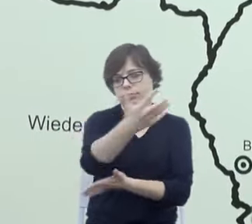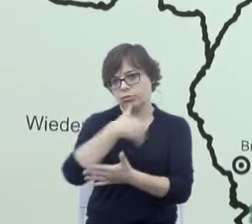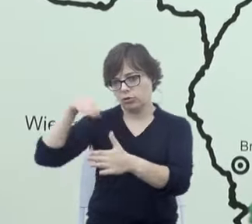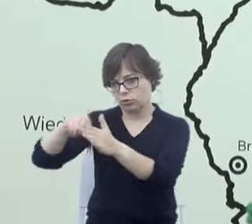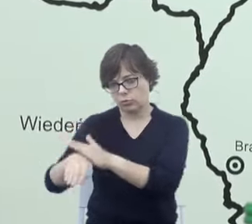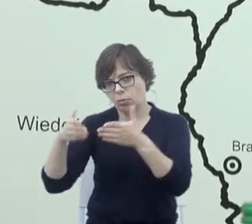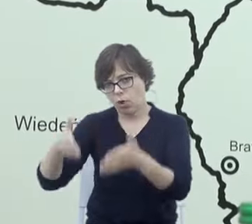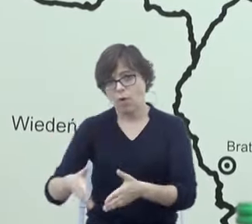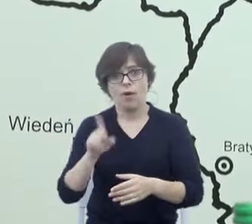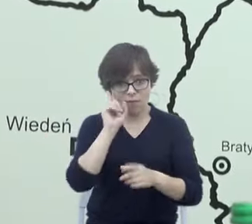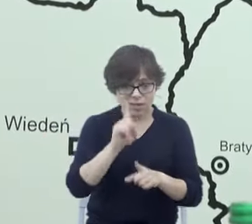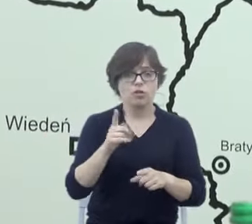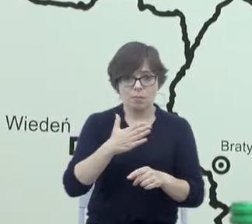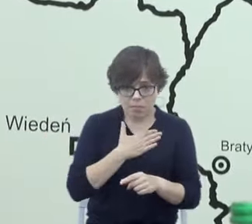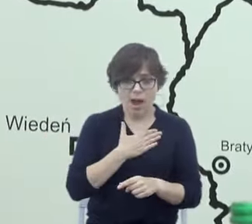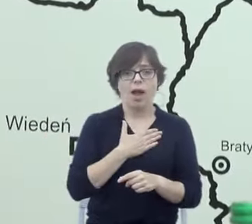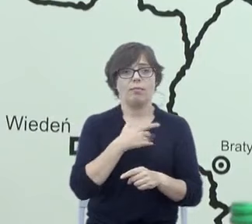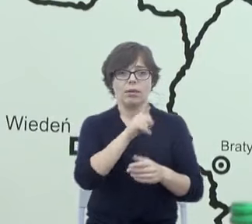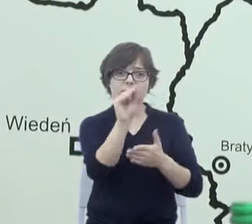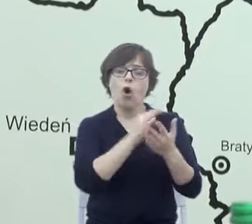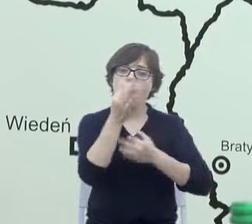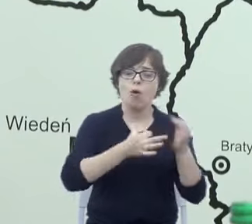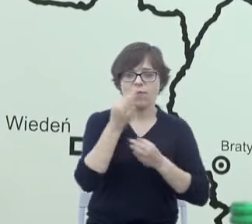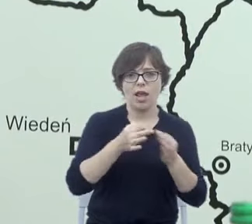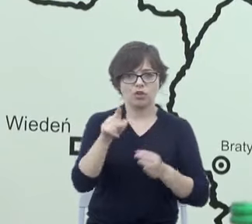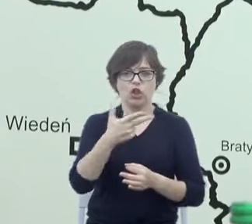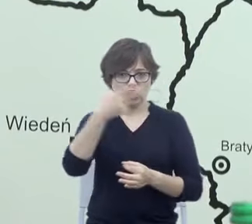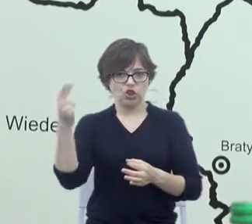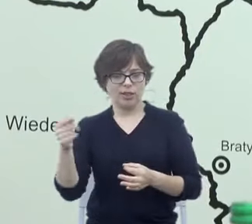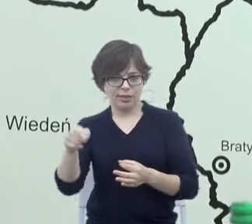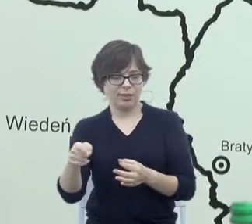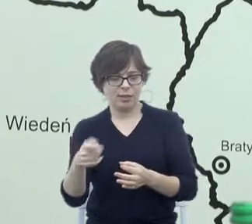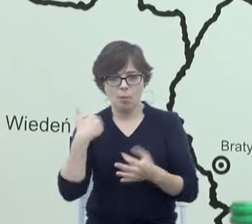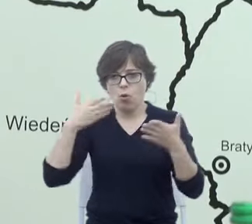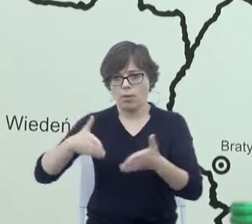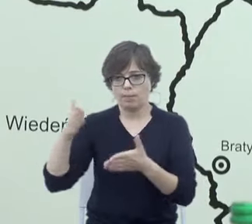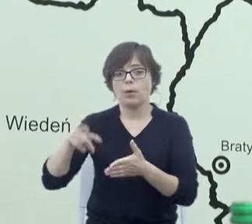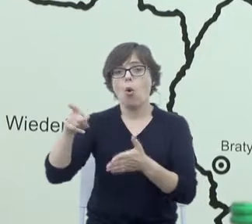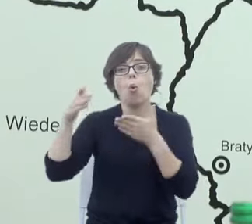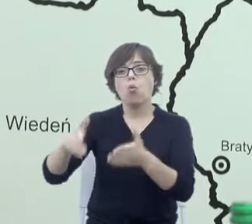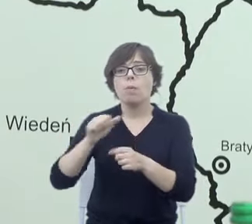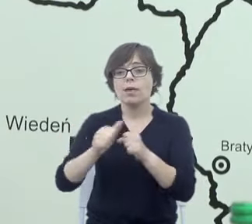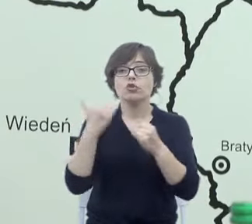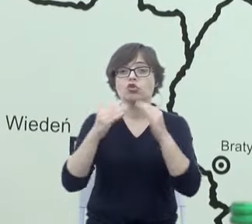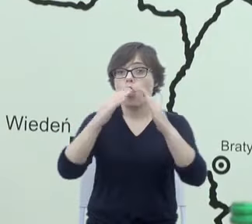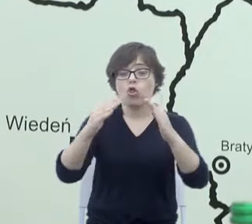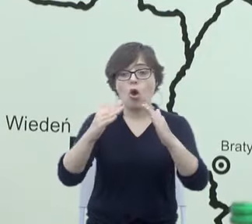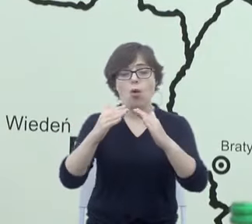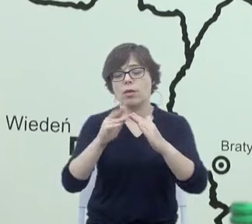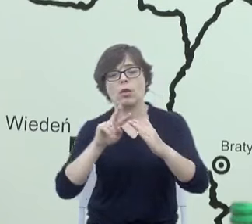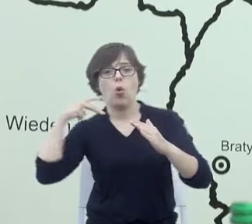relacje z tych 3 dni wykopywania grobu. Tam jest grób nie wewnątrz stodoły, tylko jak gdyby z drugiej